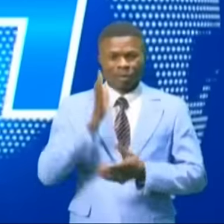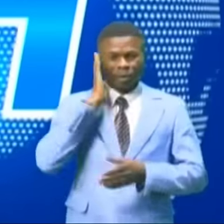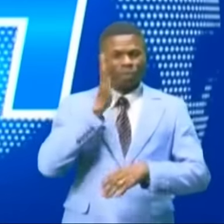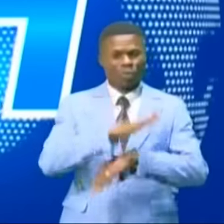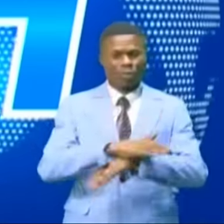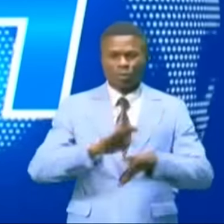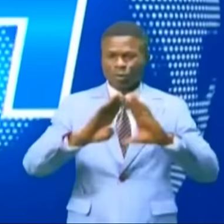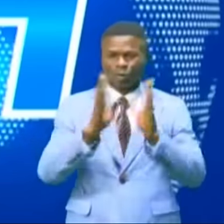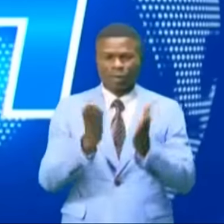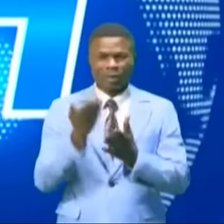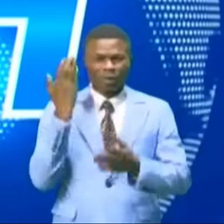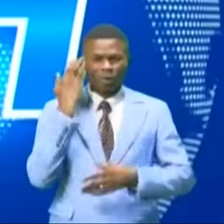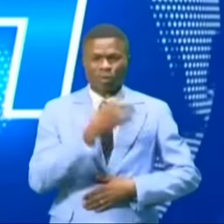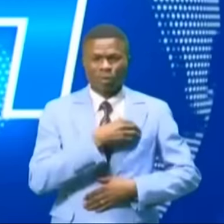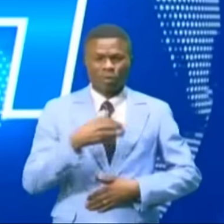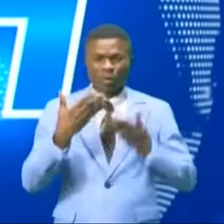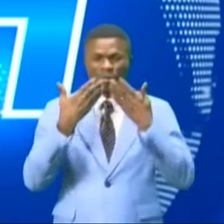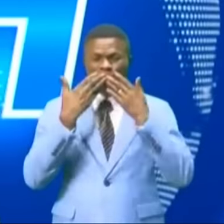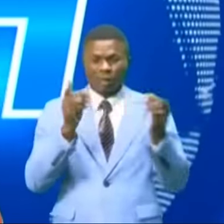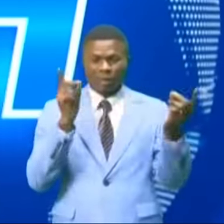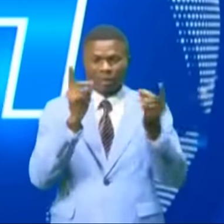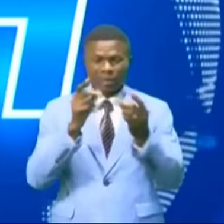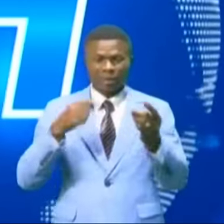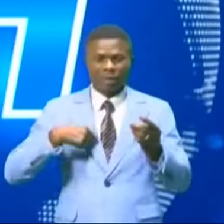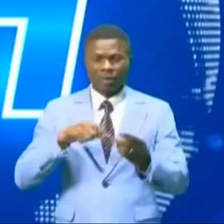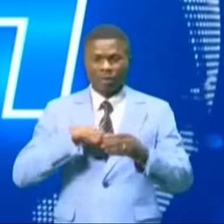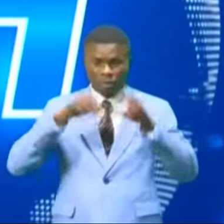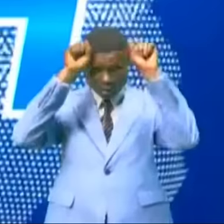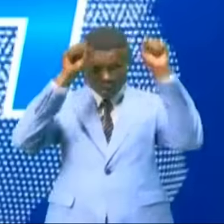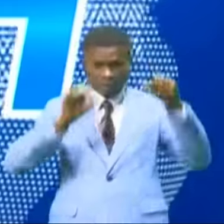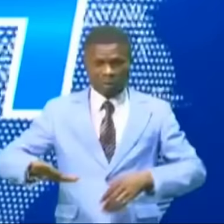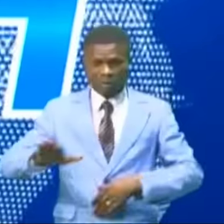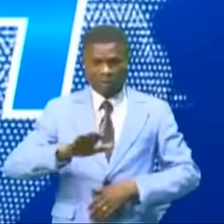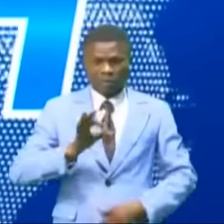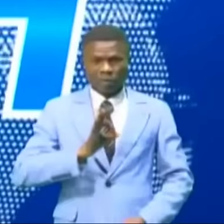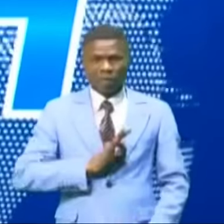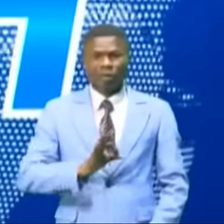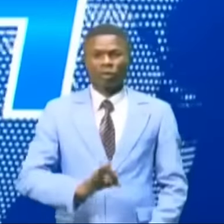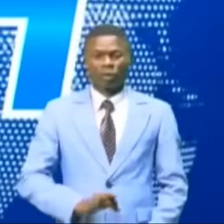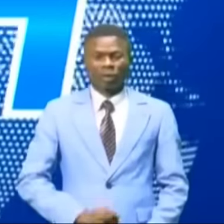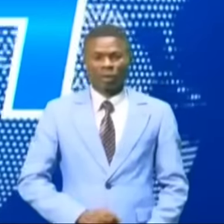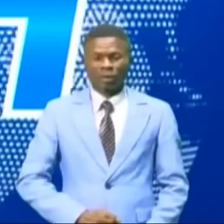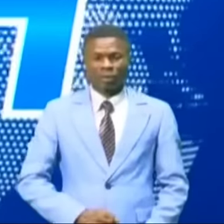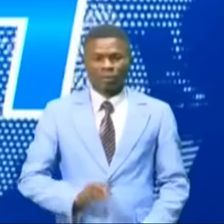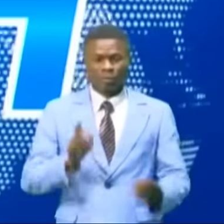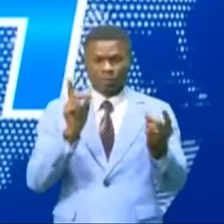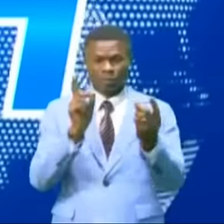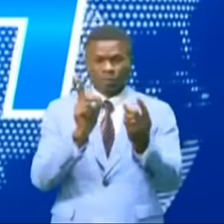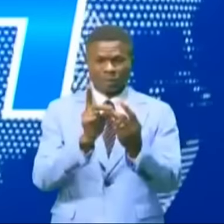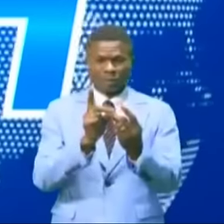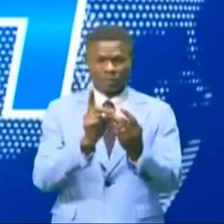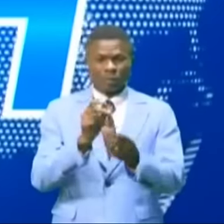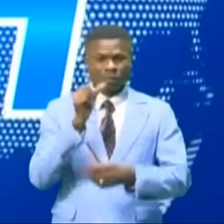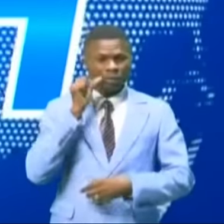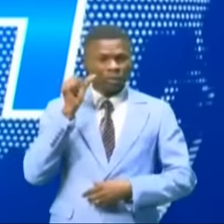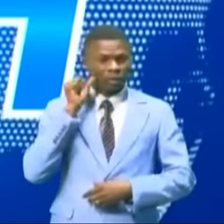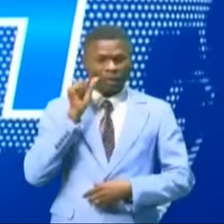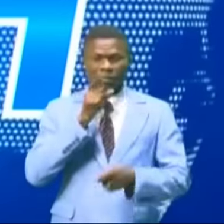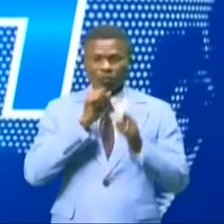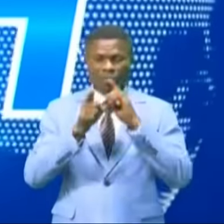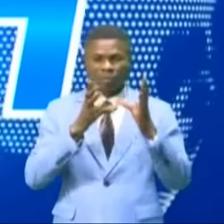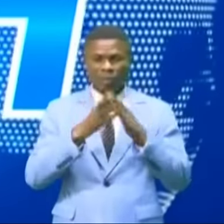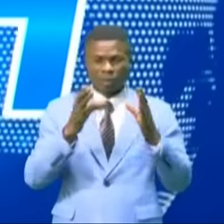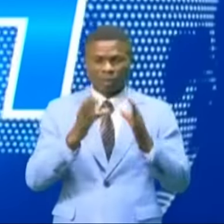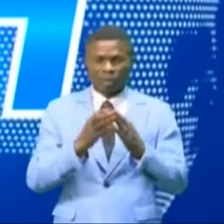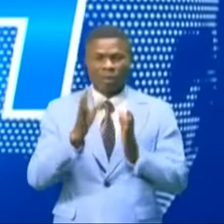Bonsoir mesdames et messieurs, merci de nous rejoindre. Le président de la République, Félix-Antoine Tshisekedi Tshilombo, a échangé hier